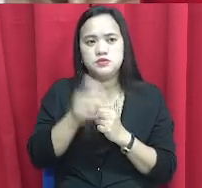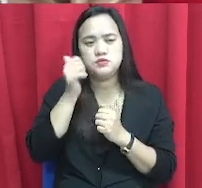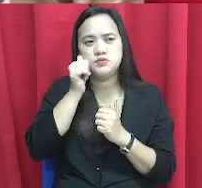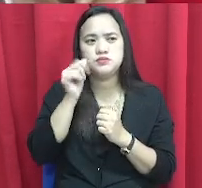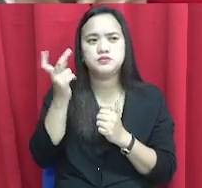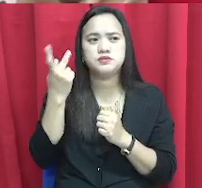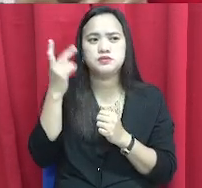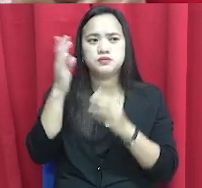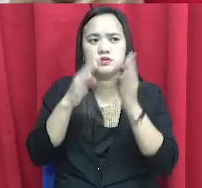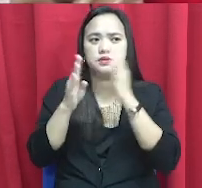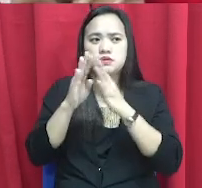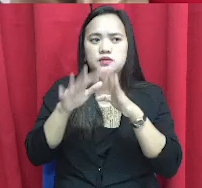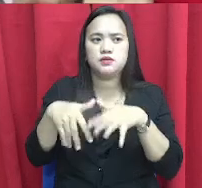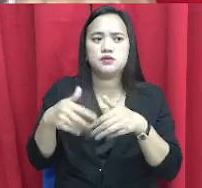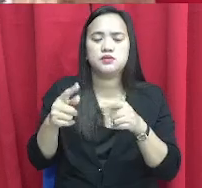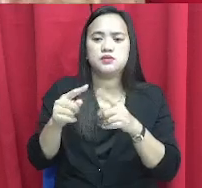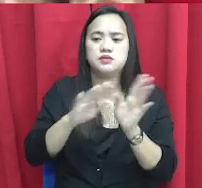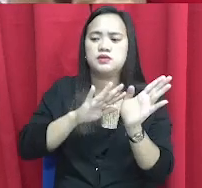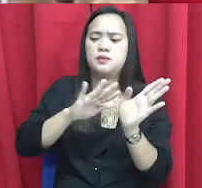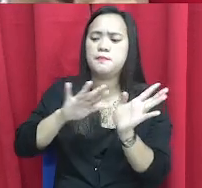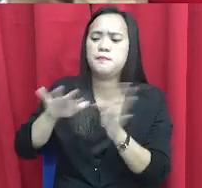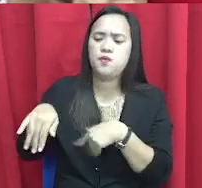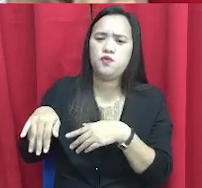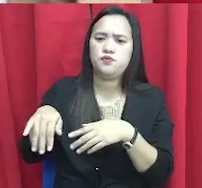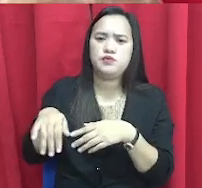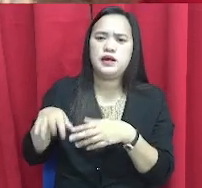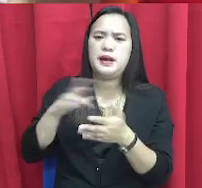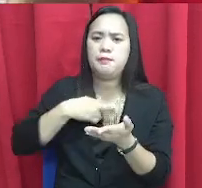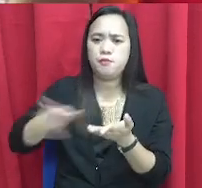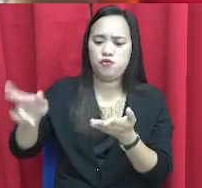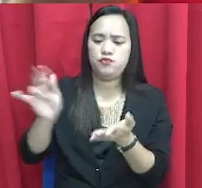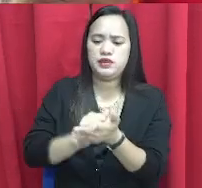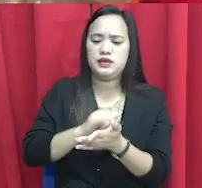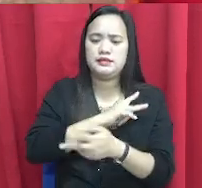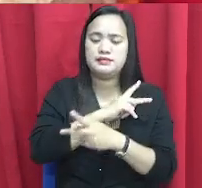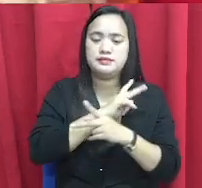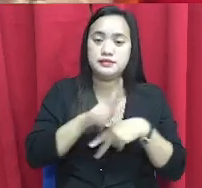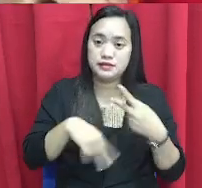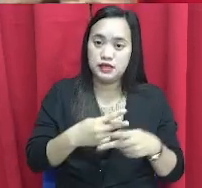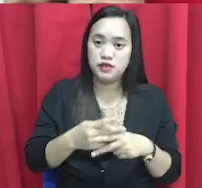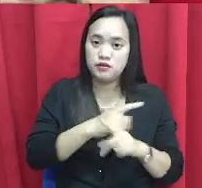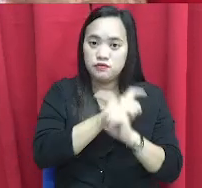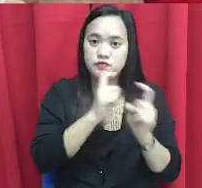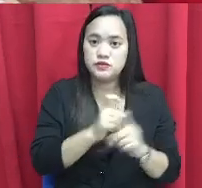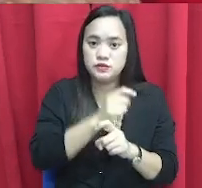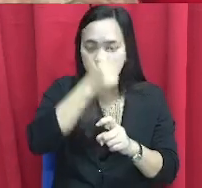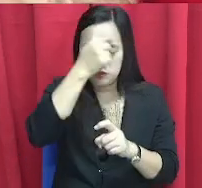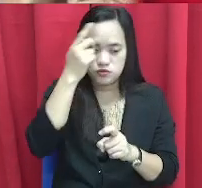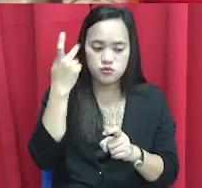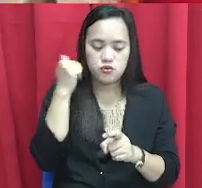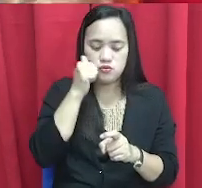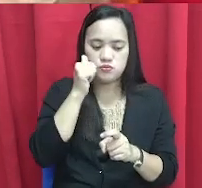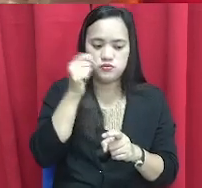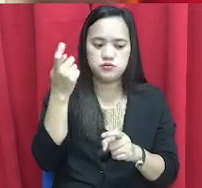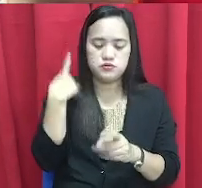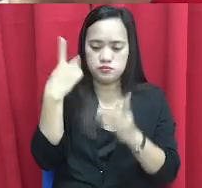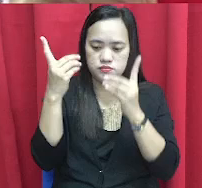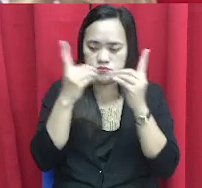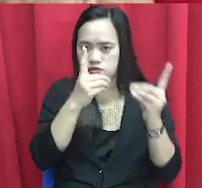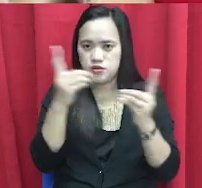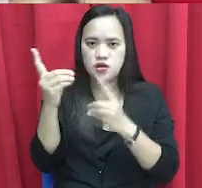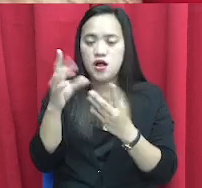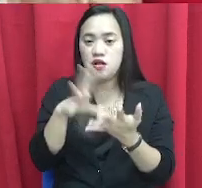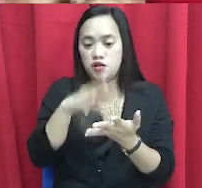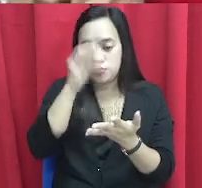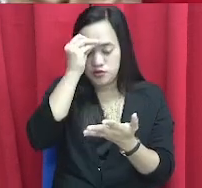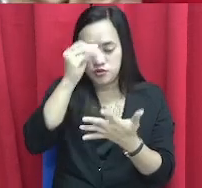saakin kung paano niya ako tanggalin sa ganon ng kalagayan kasi ah talagang nand na tutunan ko na